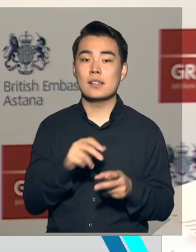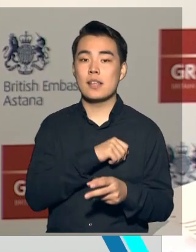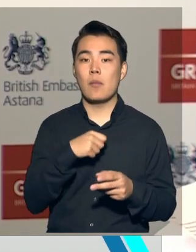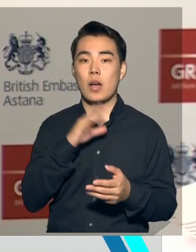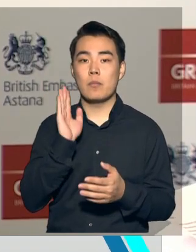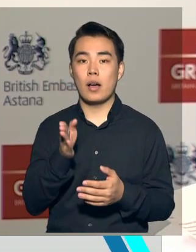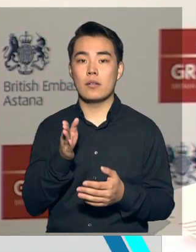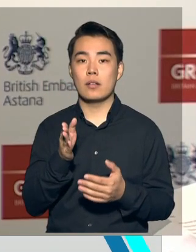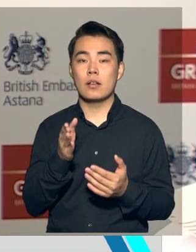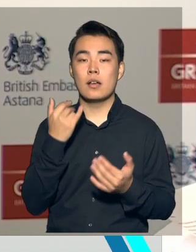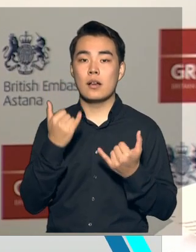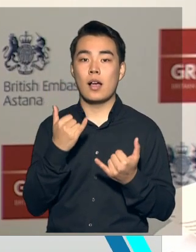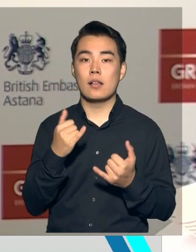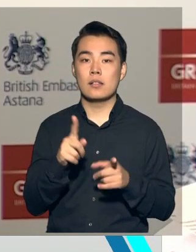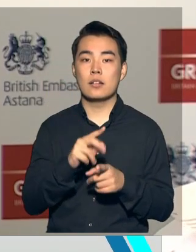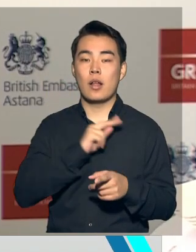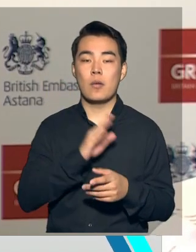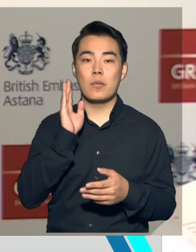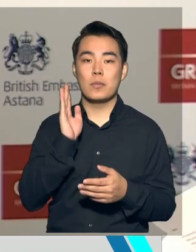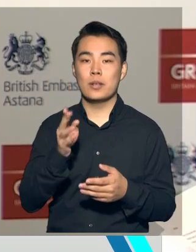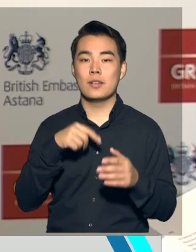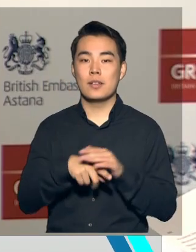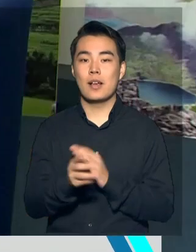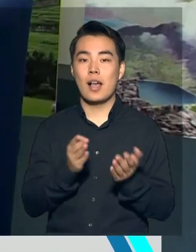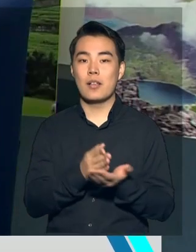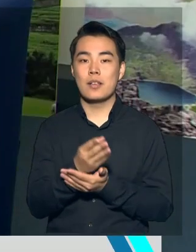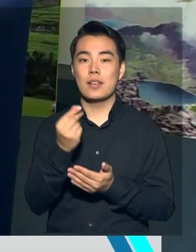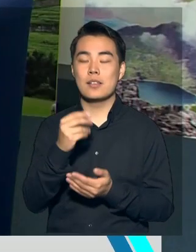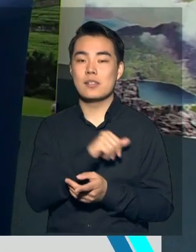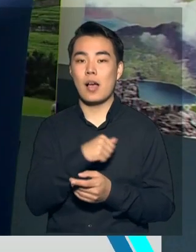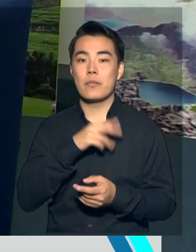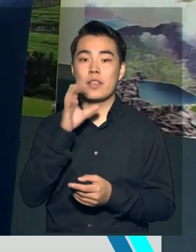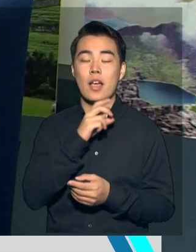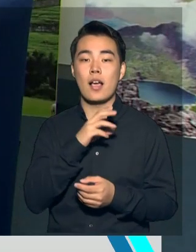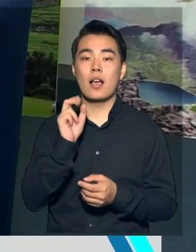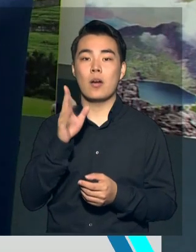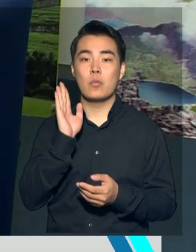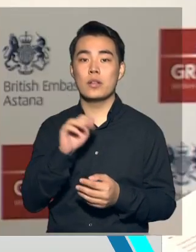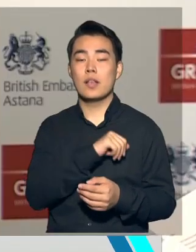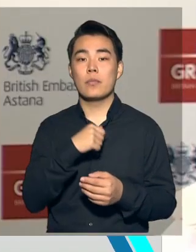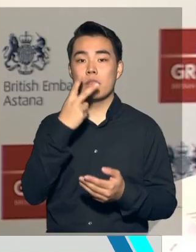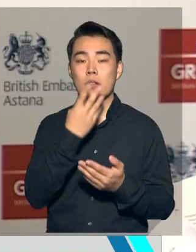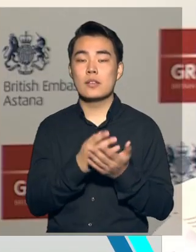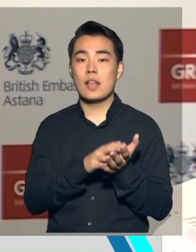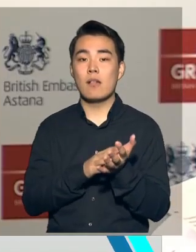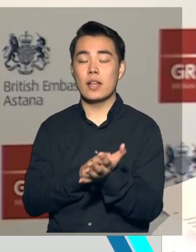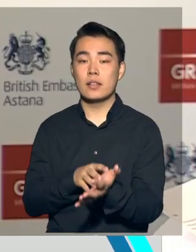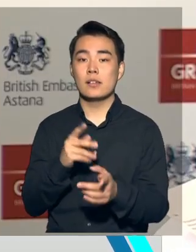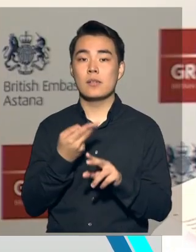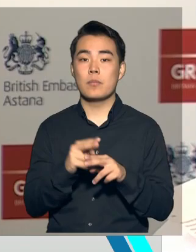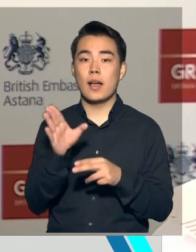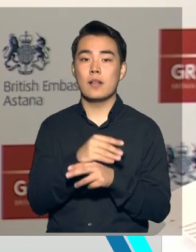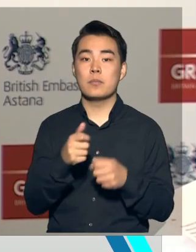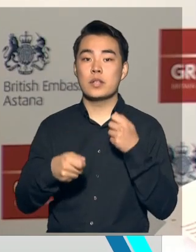здесь мы будем повышать понимание того что может попасть под категорию финансовых преступлений и каковым механизмы выявления и противодействия